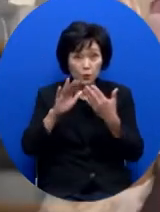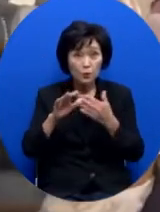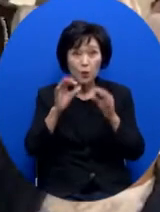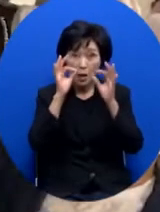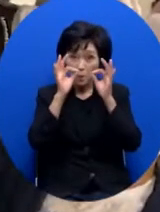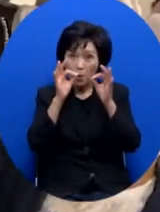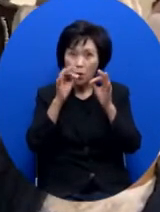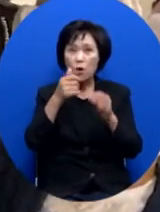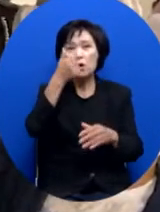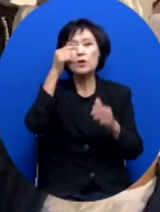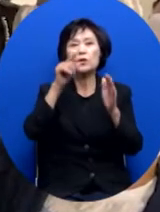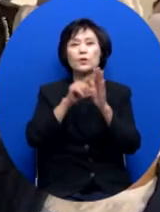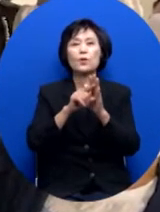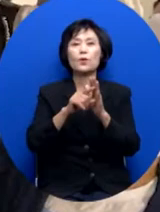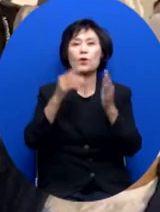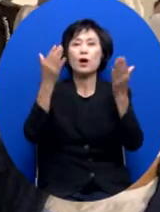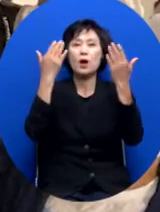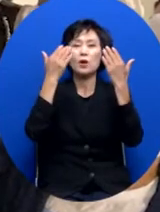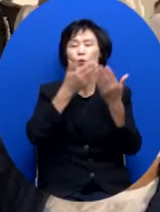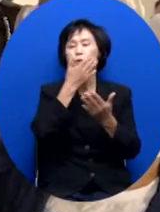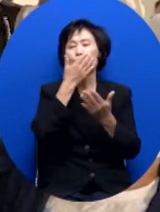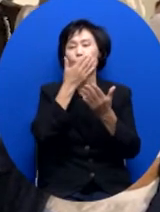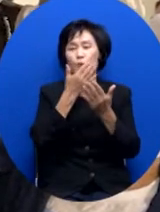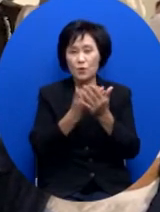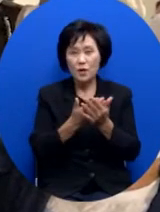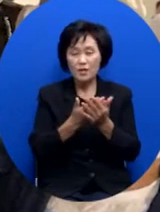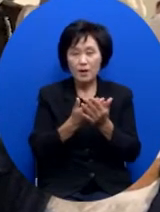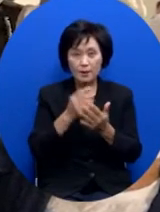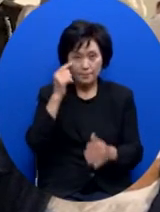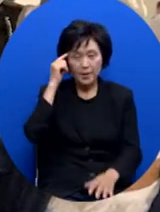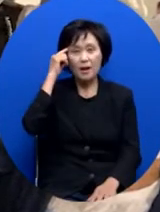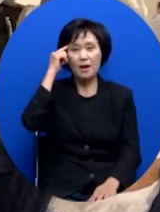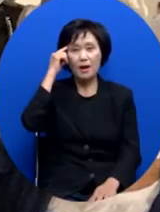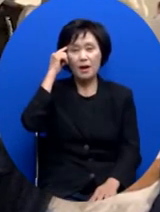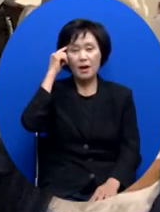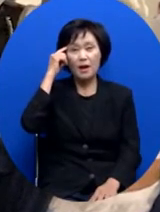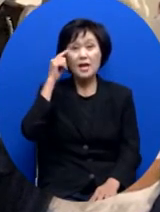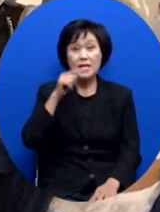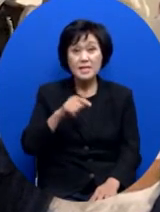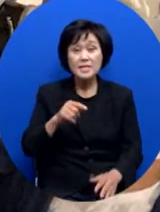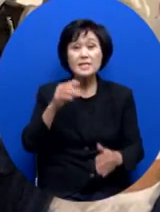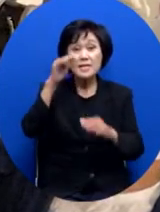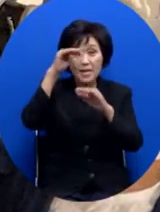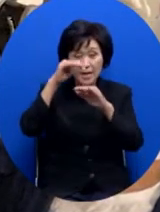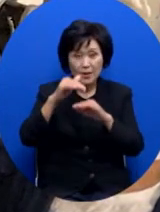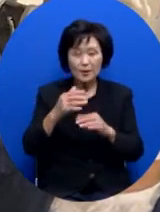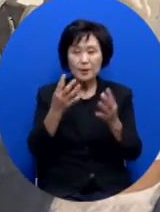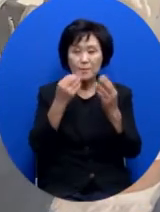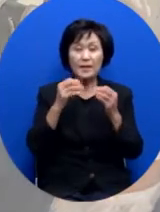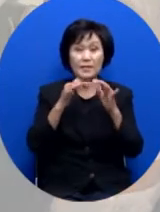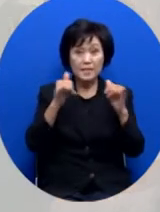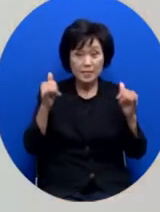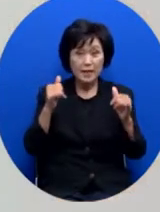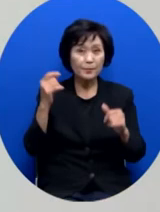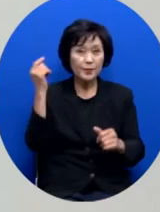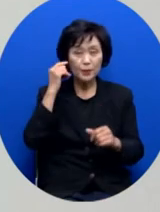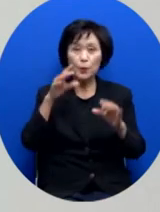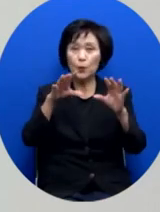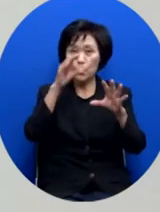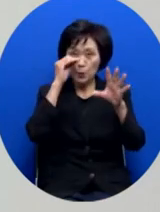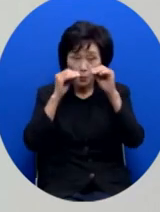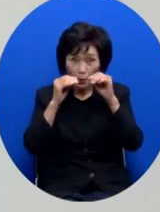중요한 사실을 알게 되었다는 이야기를 듣게 되는데요 저는 이 메세지가 많은 사람에게 들려서 이젠 아이들을 다수의 주의해야